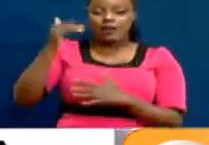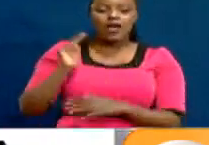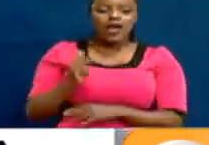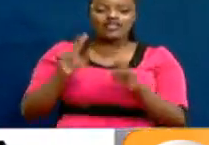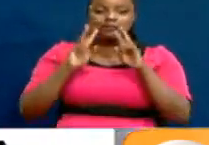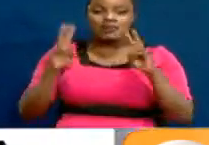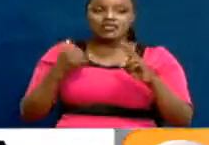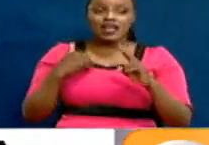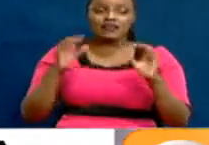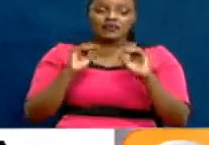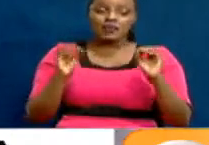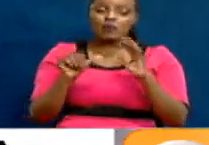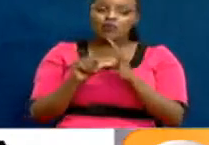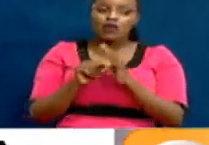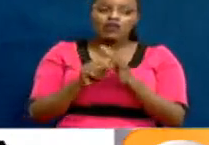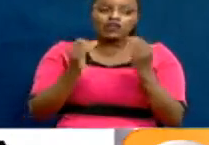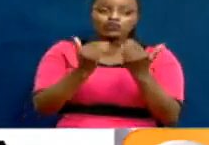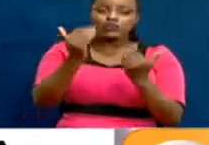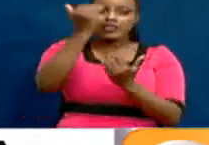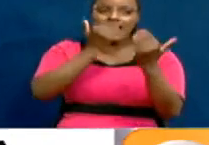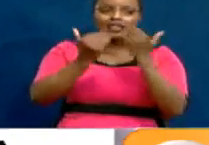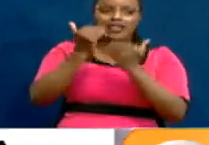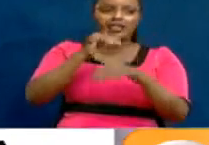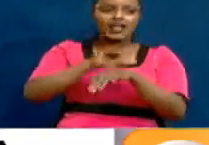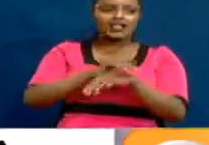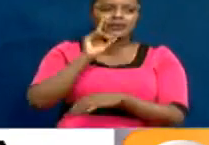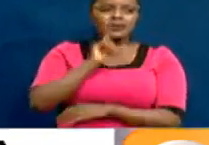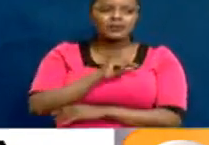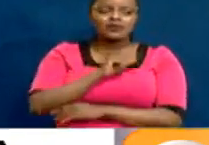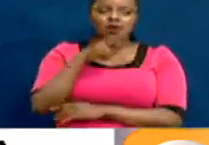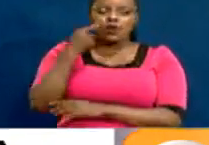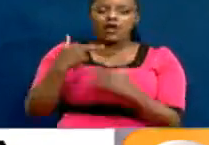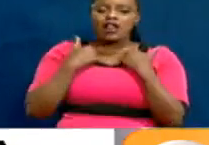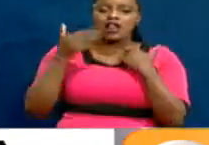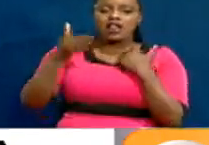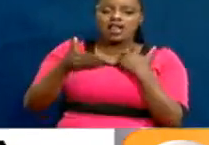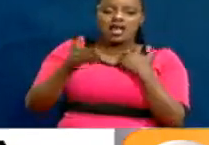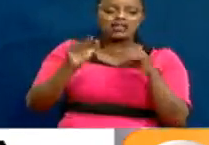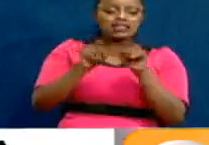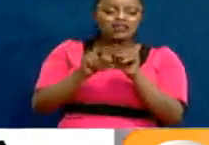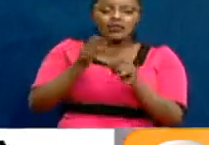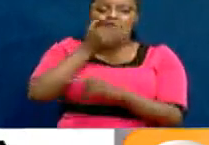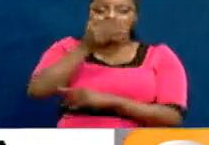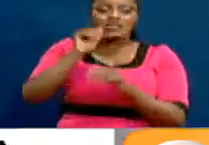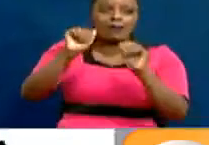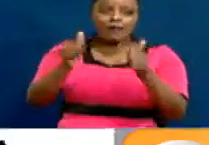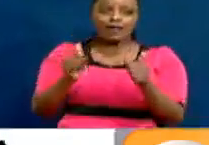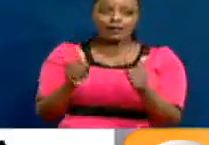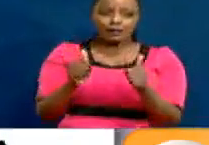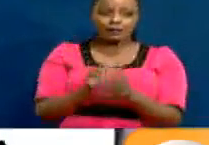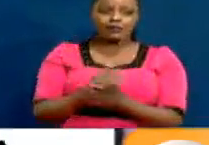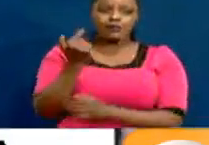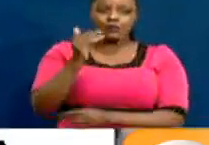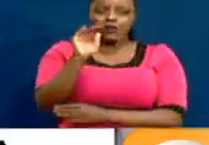amani mpaka majumbani, tuko na shida, watoto wanatuliza, mmewapata walio kwama kwenye jimbo. Tunawajibu bado. Naomba